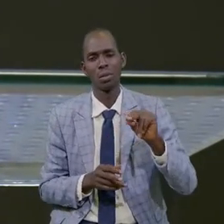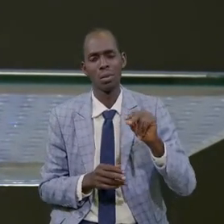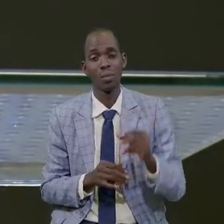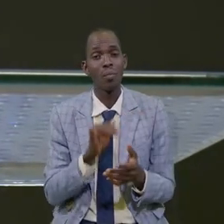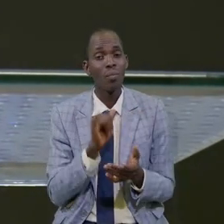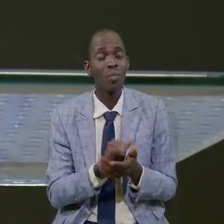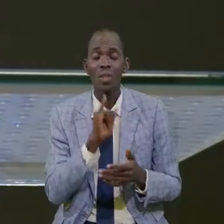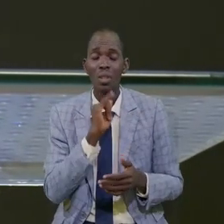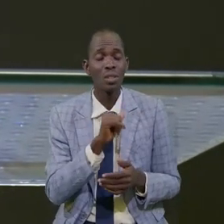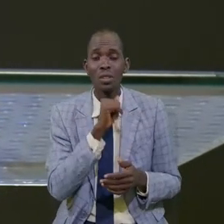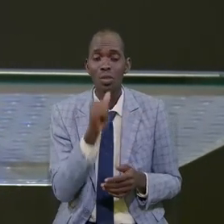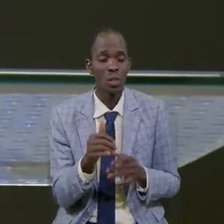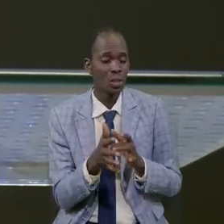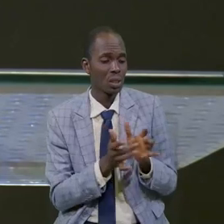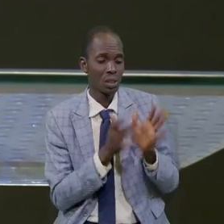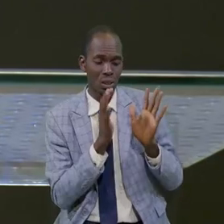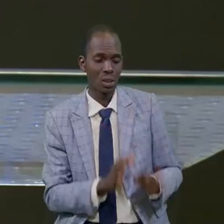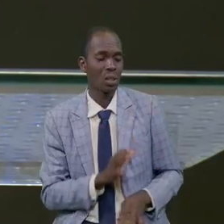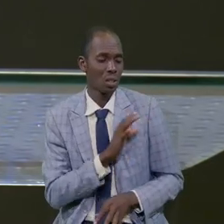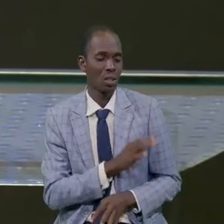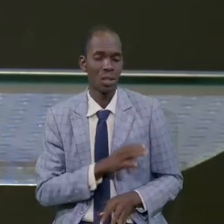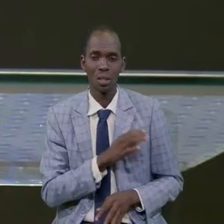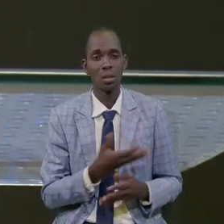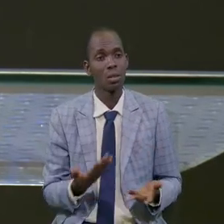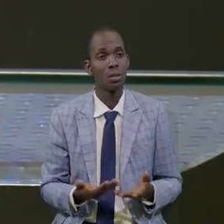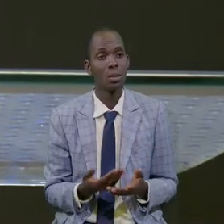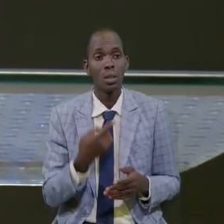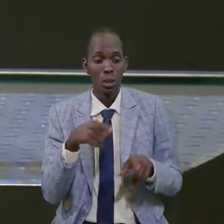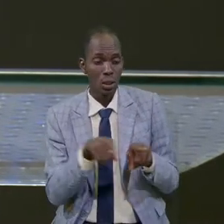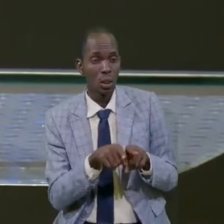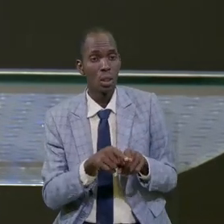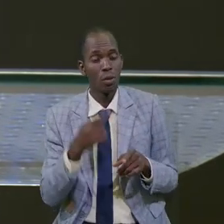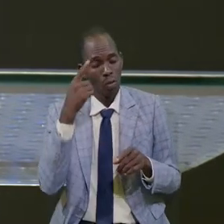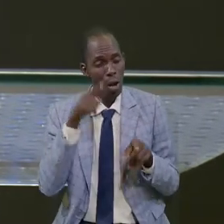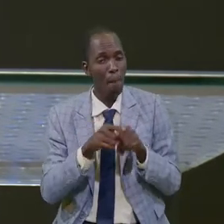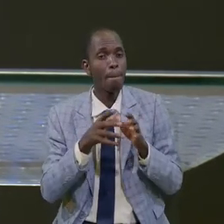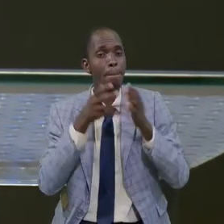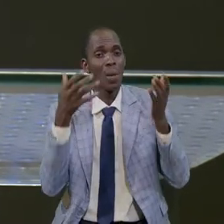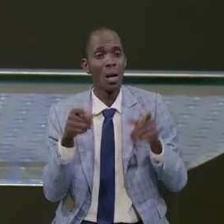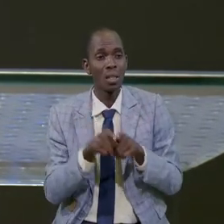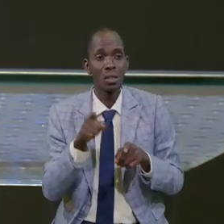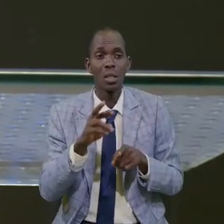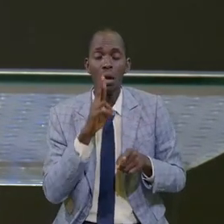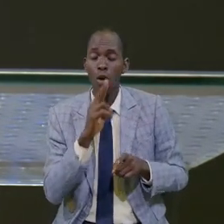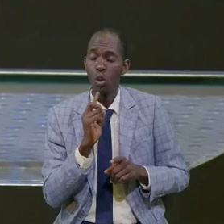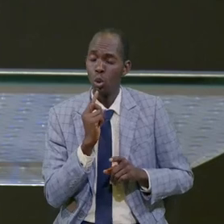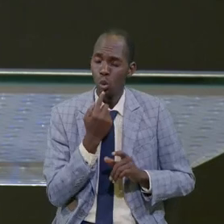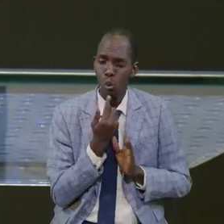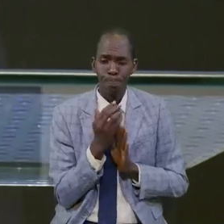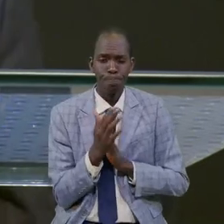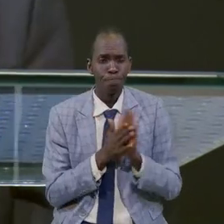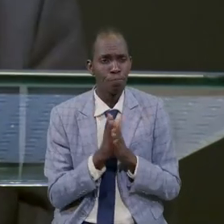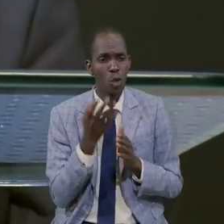ici que cela n'est pas le caractère chrétien. De même vous, puisque vous aspirez aux dons